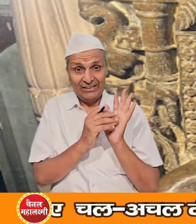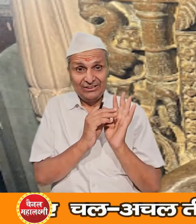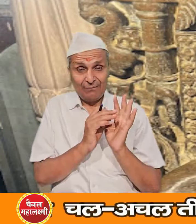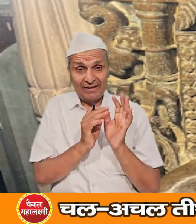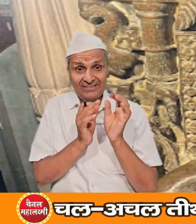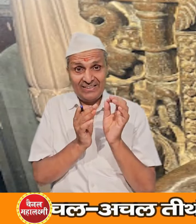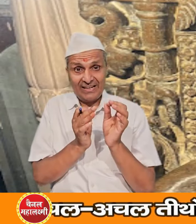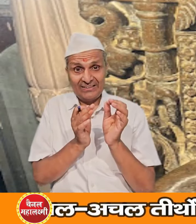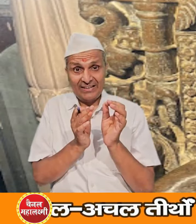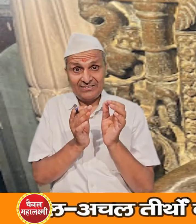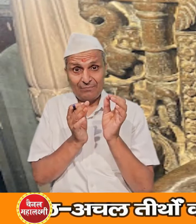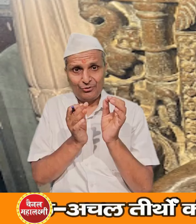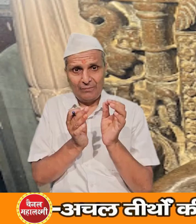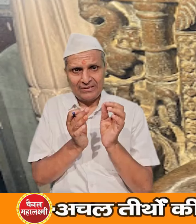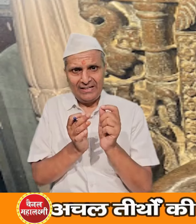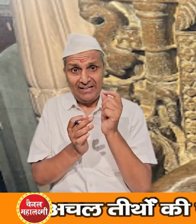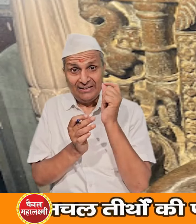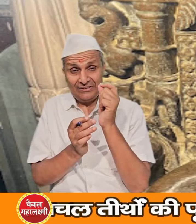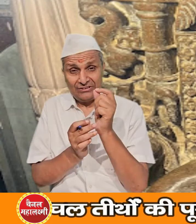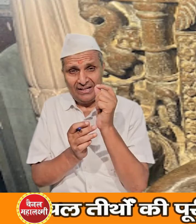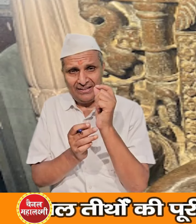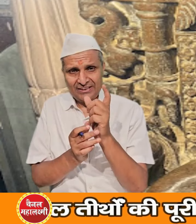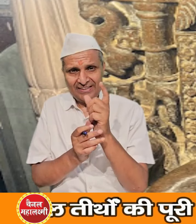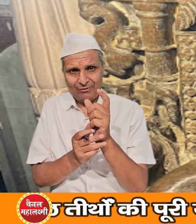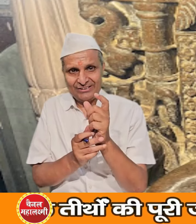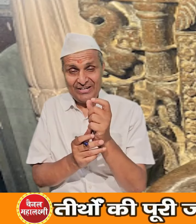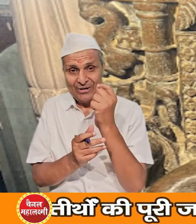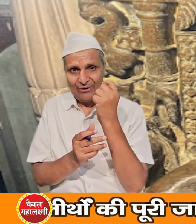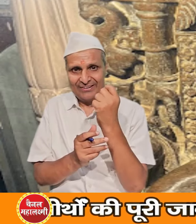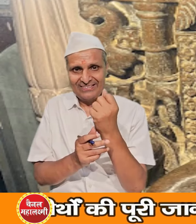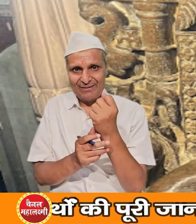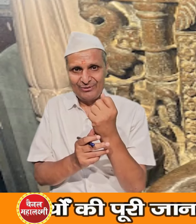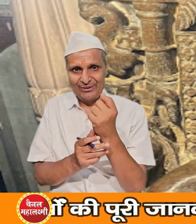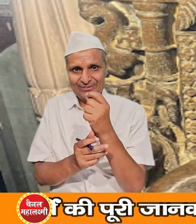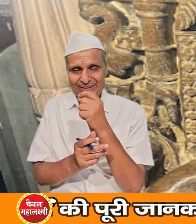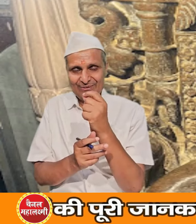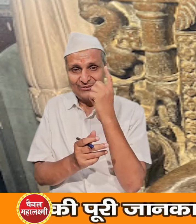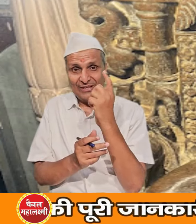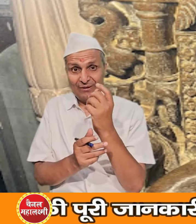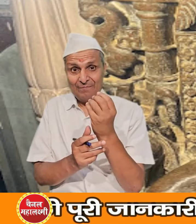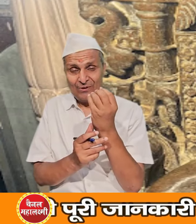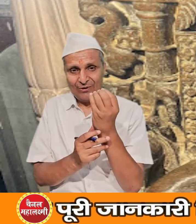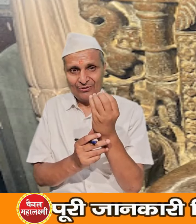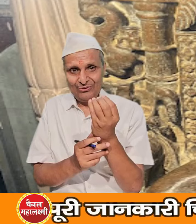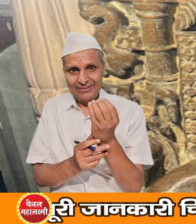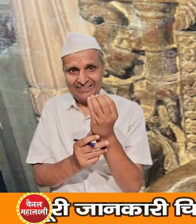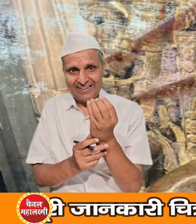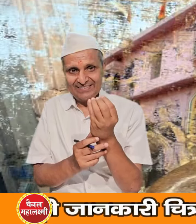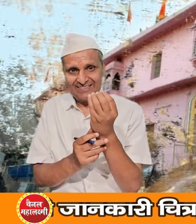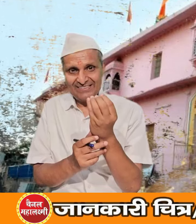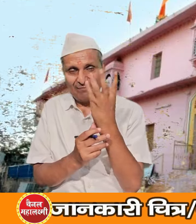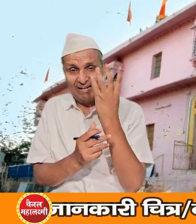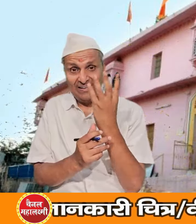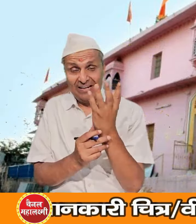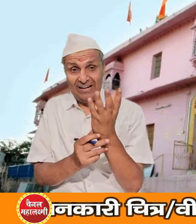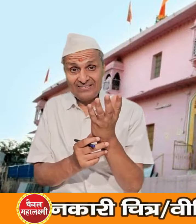पाएंगे जहां पर इस तरह की कहते हैं किस तरह मूर्ति बजने किस तरह नष्ट करने की कोशिश की और किस तरह मूर्ति उसे कुछ नहीं हुआ और दूध की धारा से